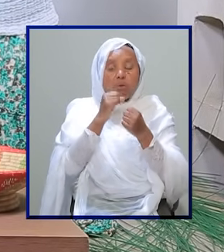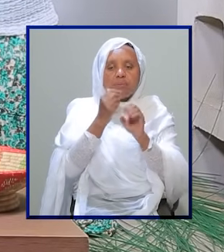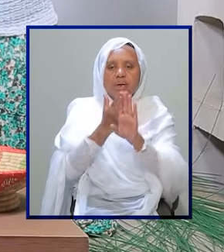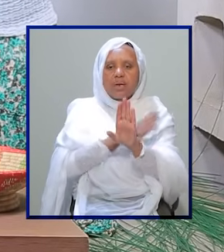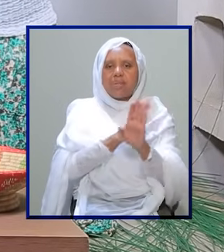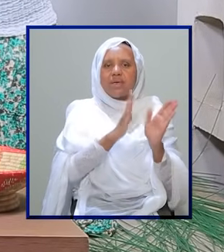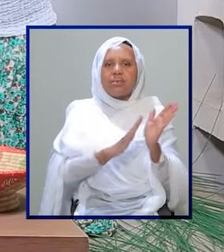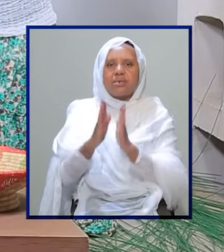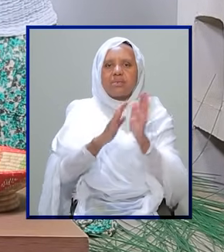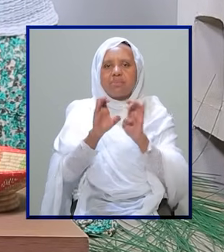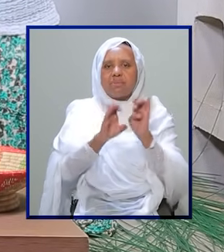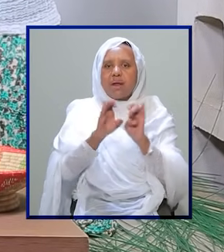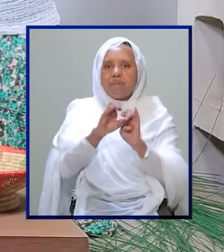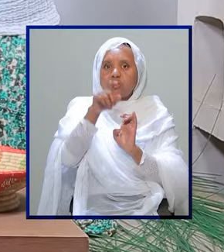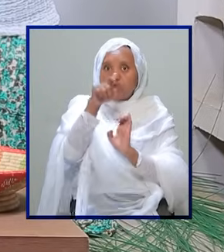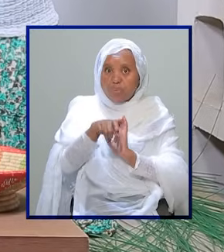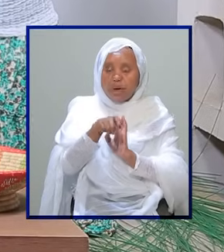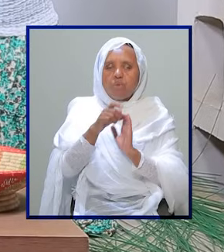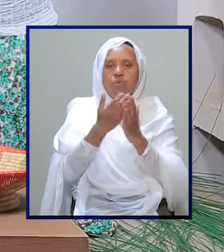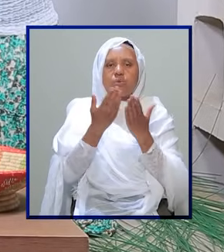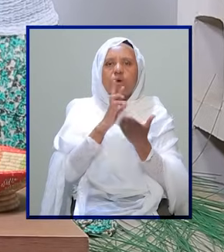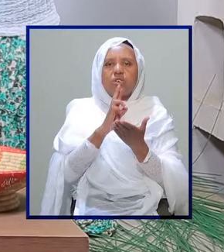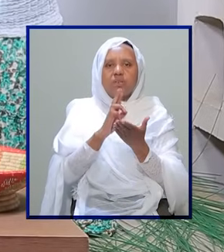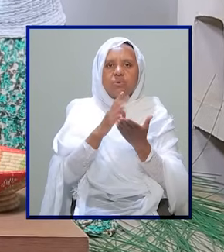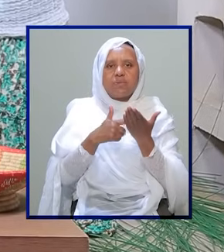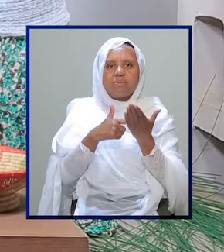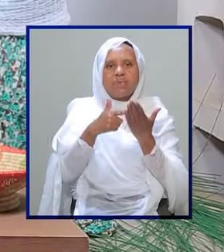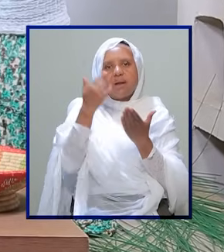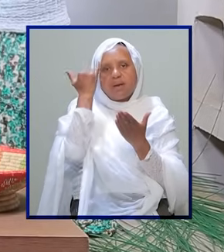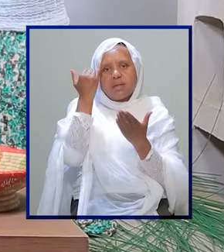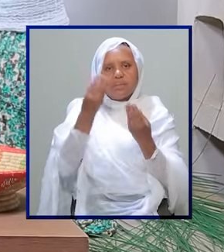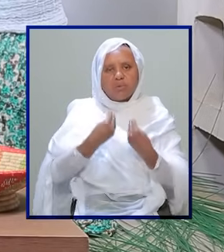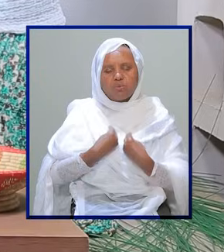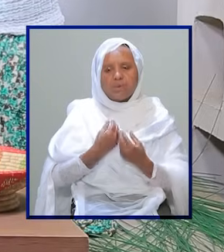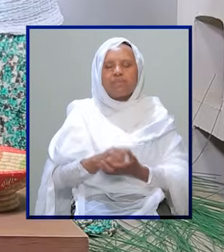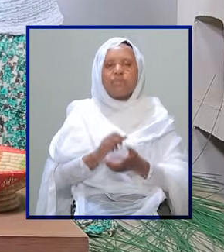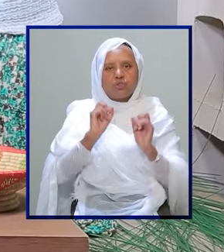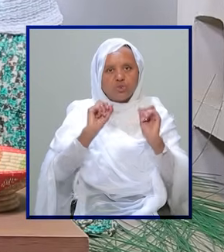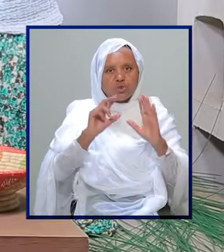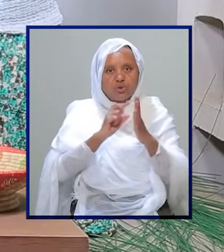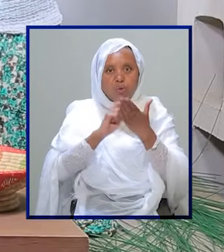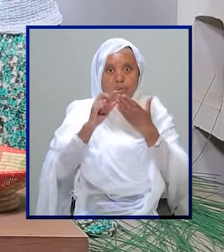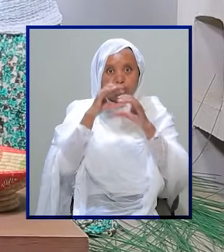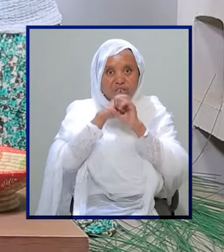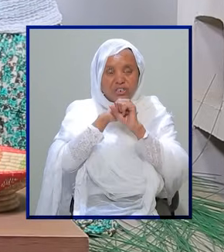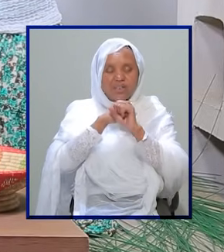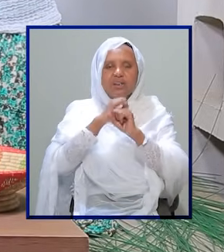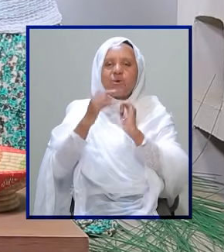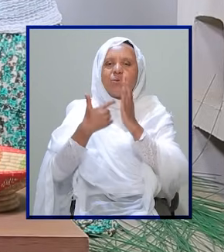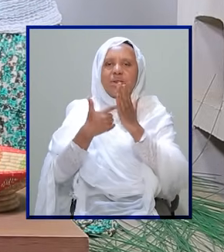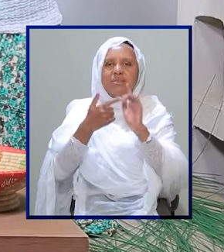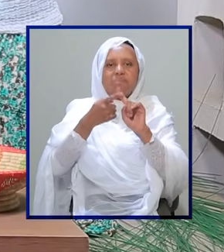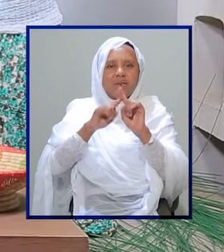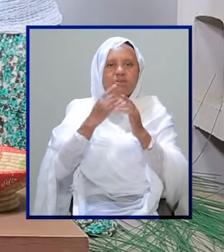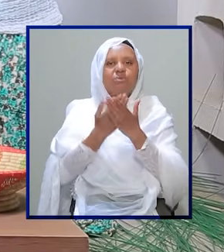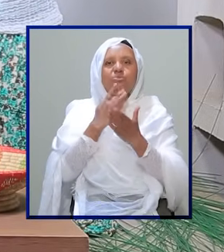ቀድመን ዝግጅት ልናደርግባቸው የሚገቡ ጉዳዮች ናቸውና በዚህ ላይ ሐሳብ ይሰጡበት። እሺ የቁርባኑን እናጠናቀቅና ወደዚህ እንመለስ